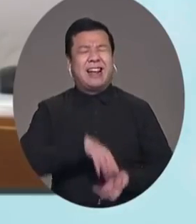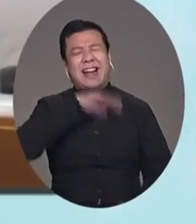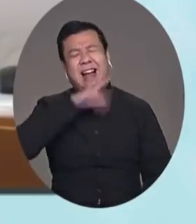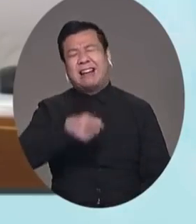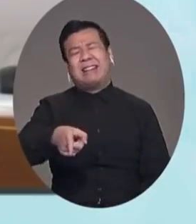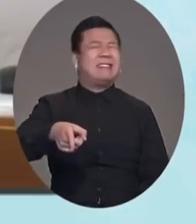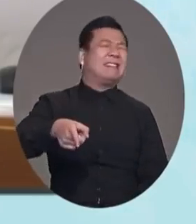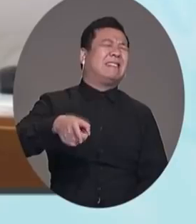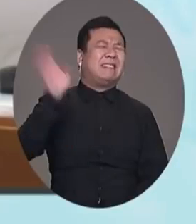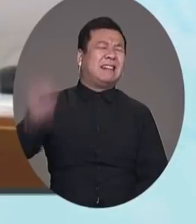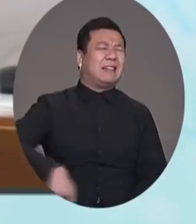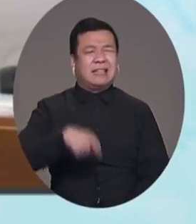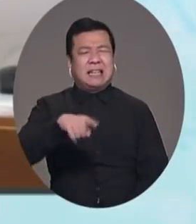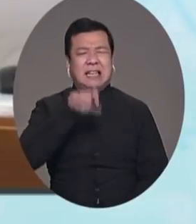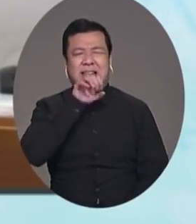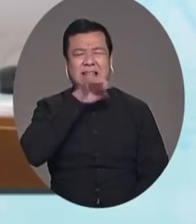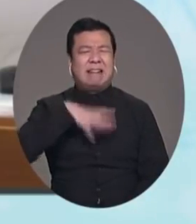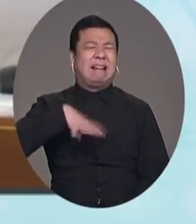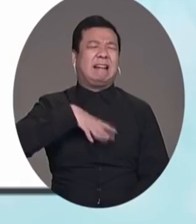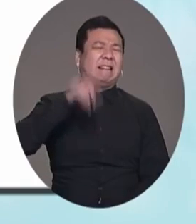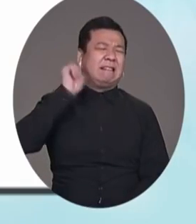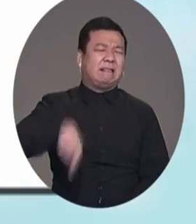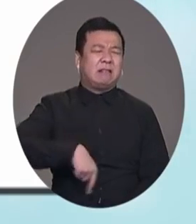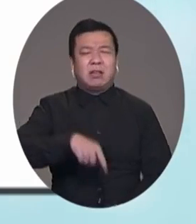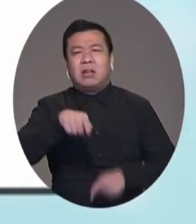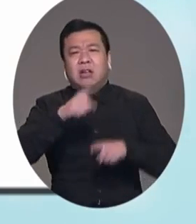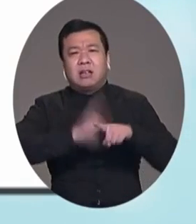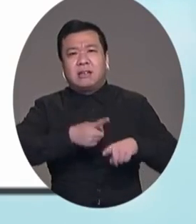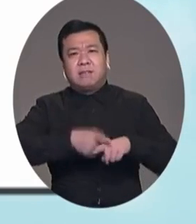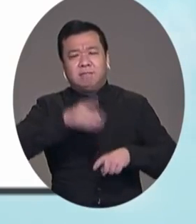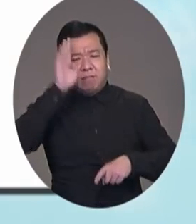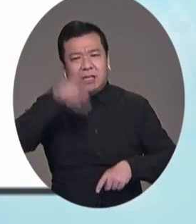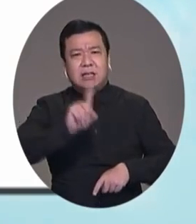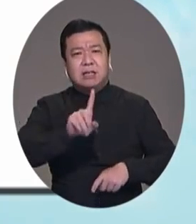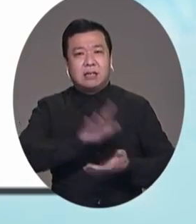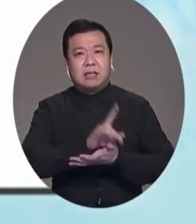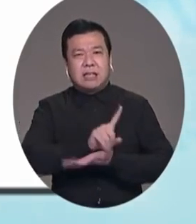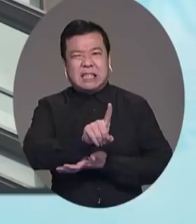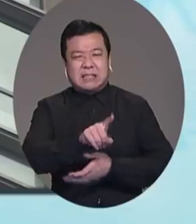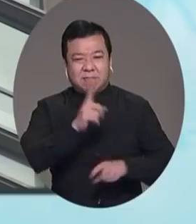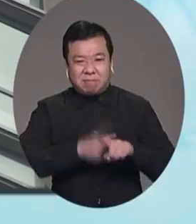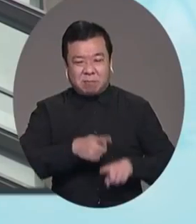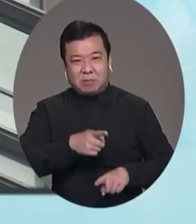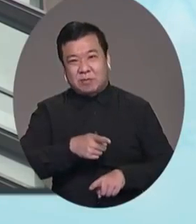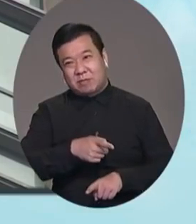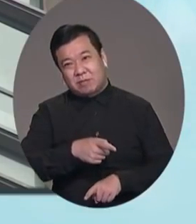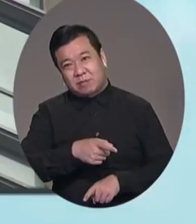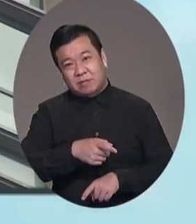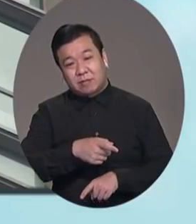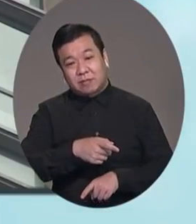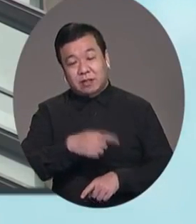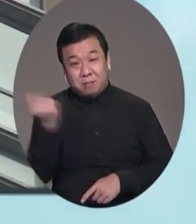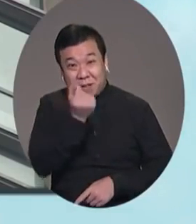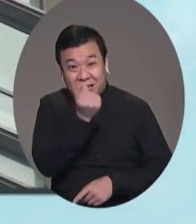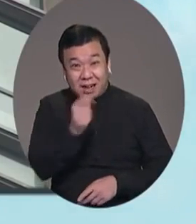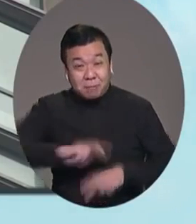空嚇、即係得個講字，紙上談兵。未來一年咧係難以可以立竿見